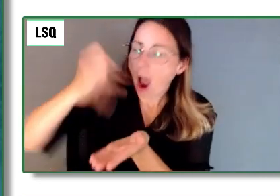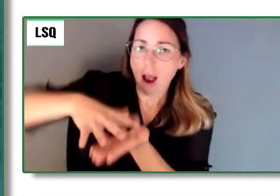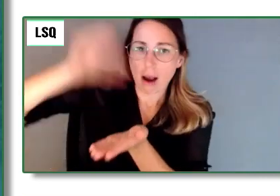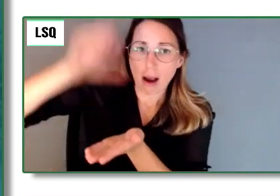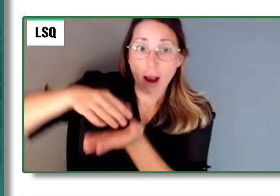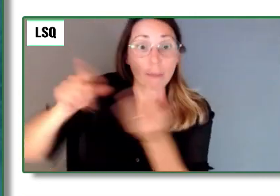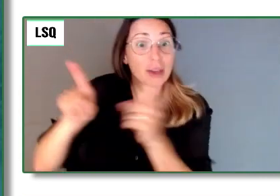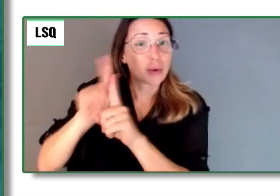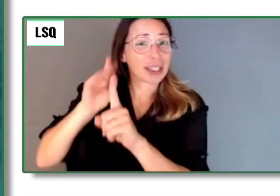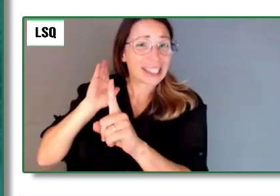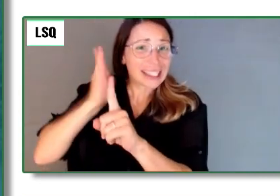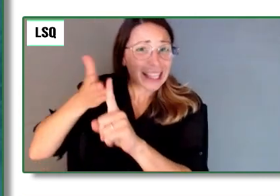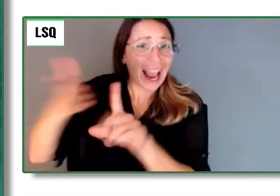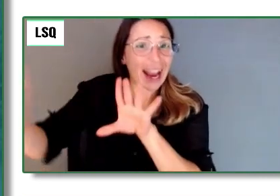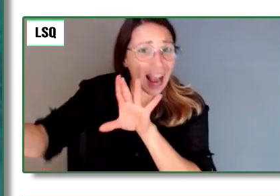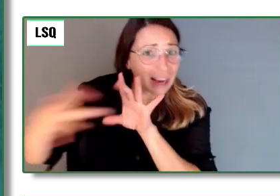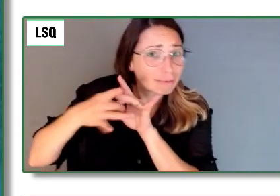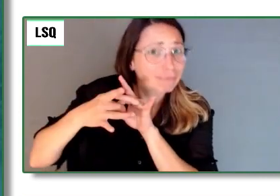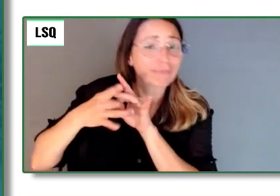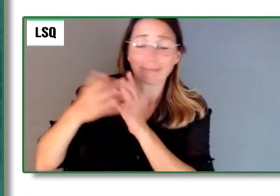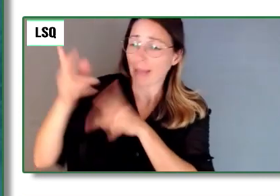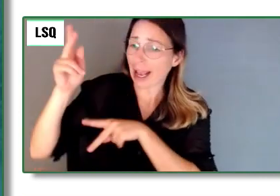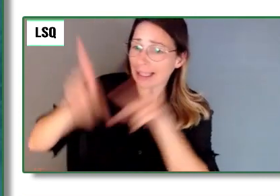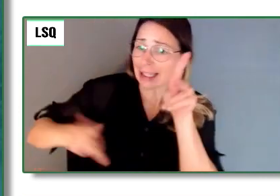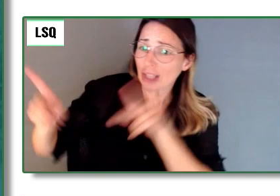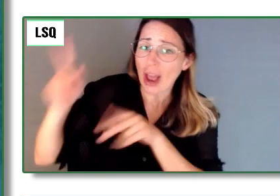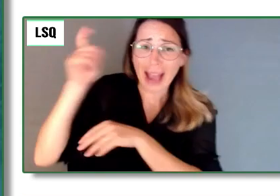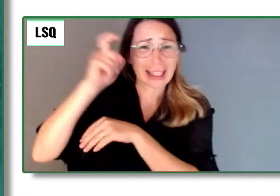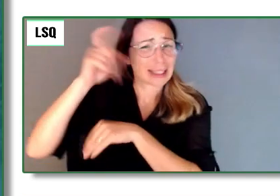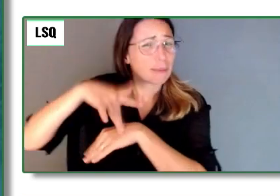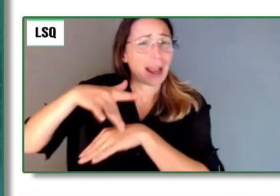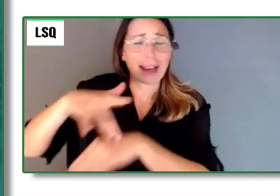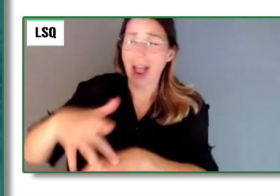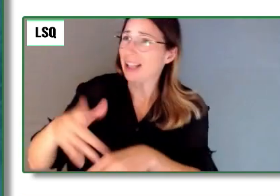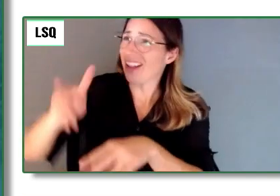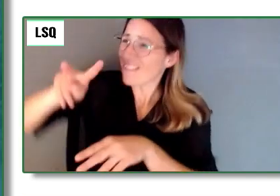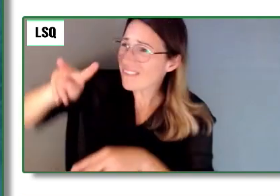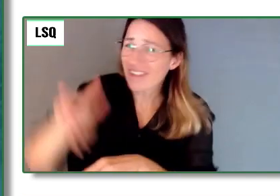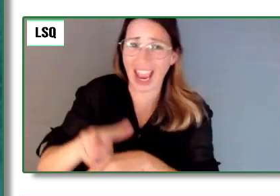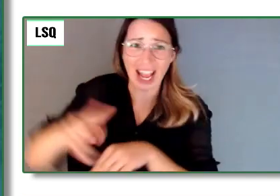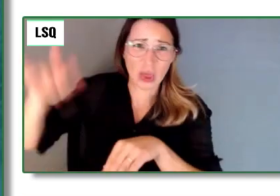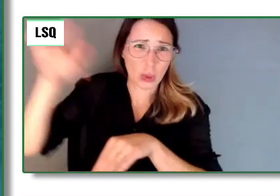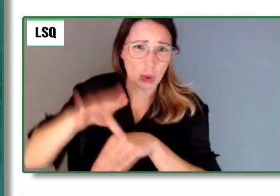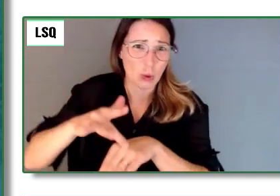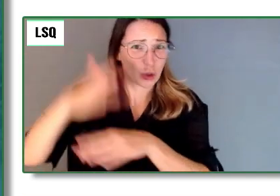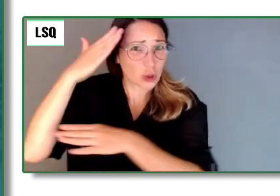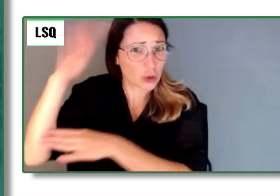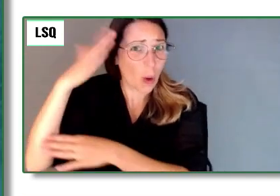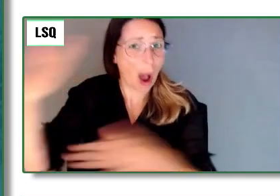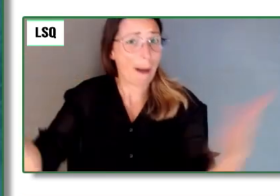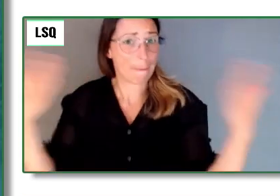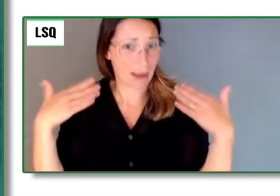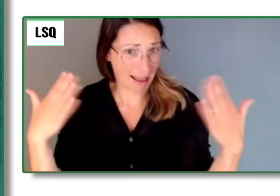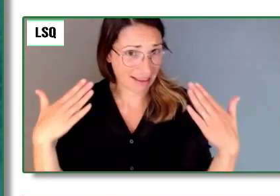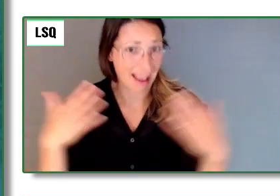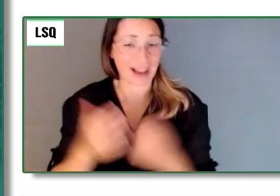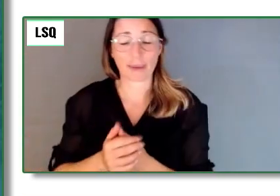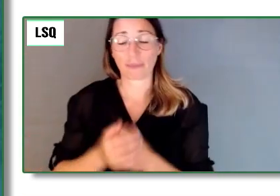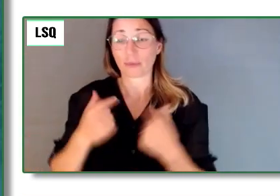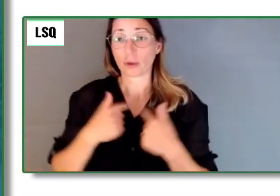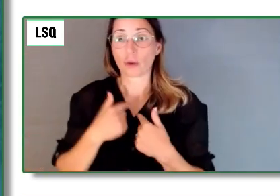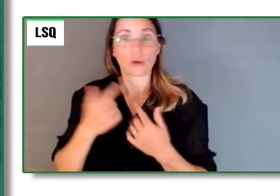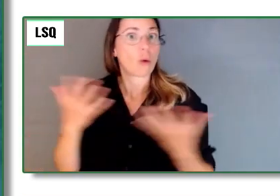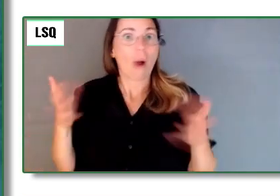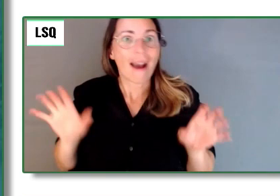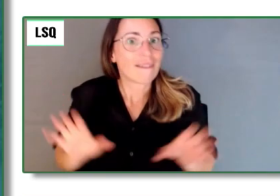nous faisons, c'est une initiative, c'est le bateau de pêche pour aveugles. Nous avons lancé cette initiative il y a 16 ans.